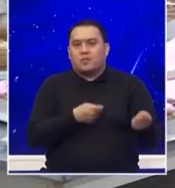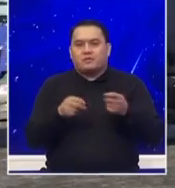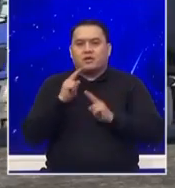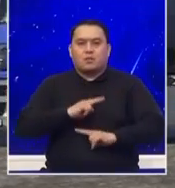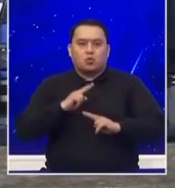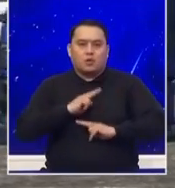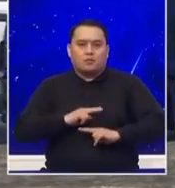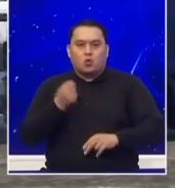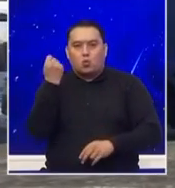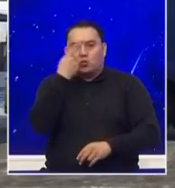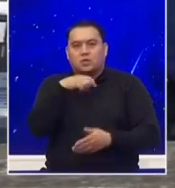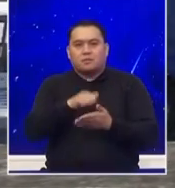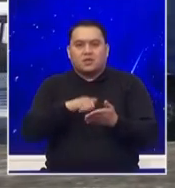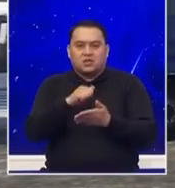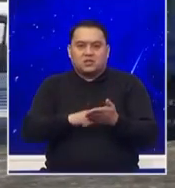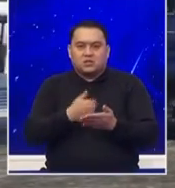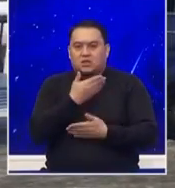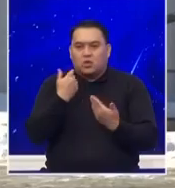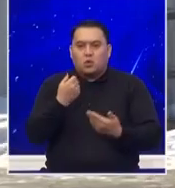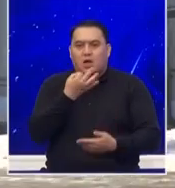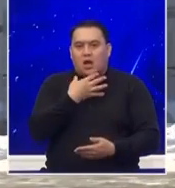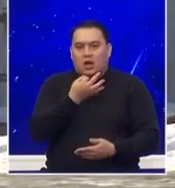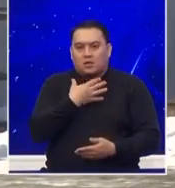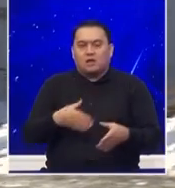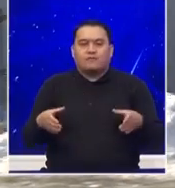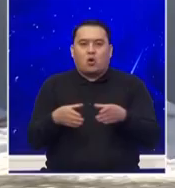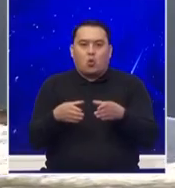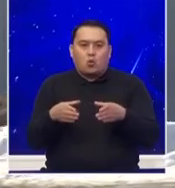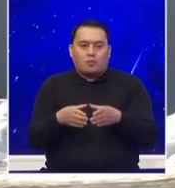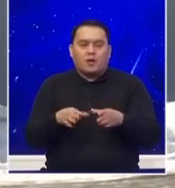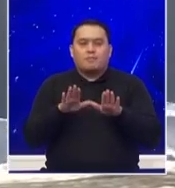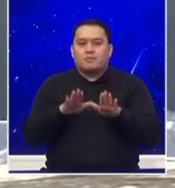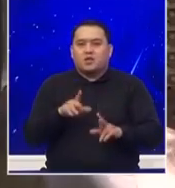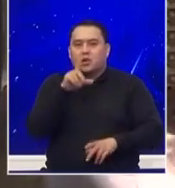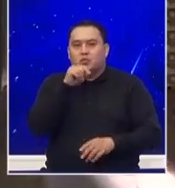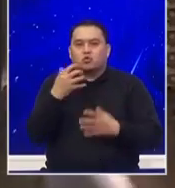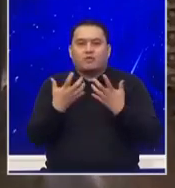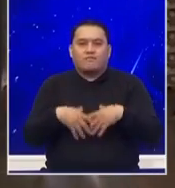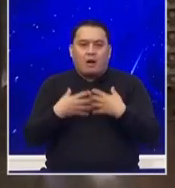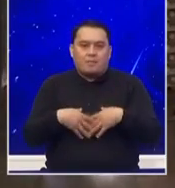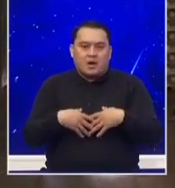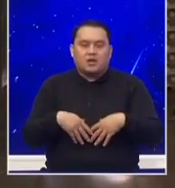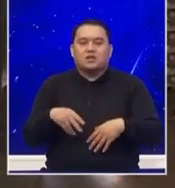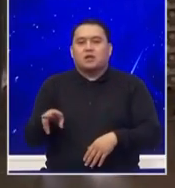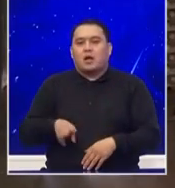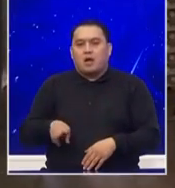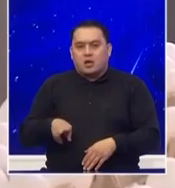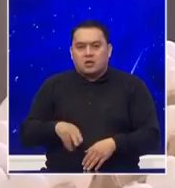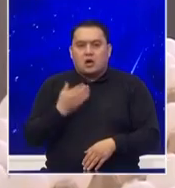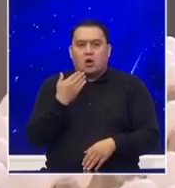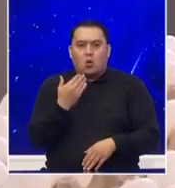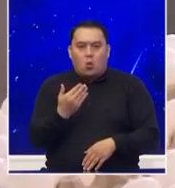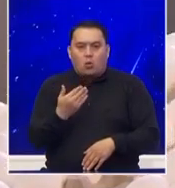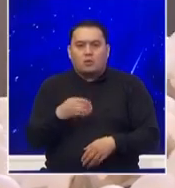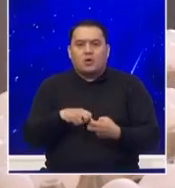работаем. Узнать причину отсутствия яиц наша съемочная группа отправилась на местную птицефабрику. По словам директора ТО «Кугер